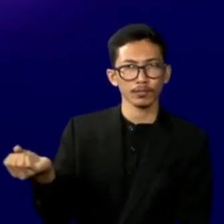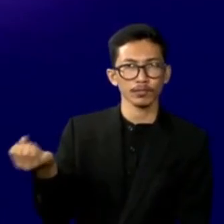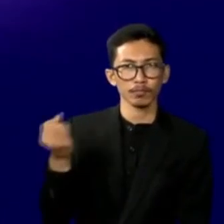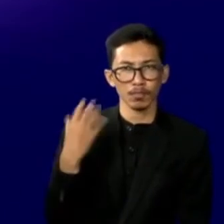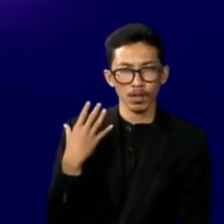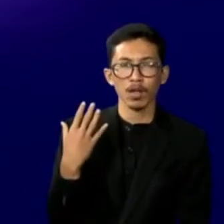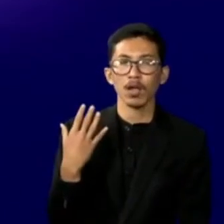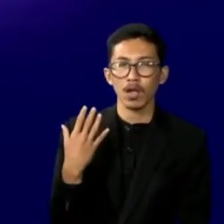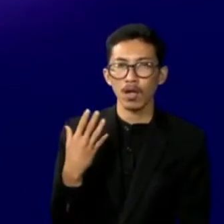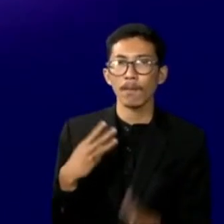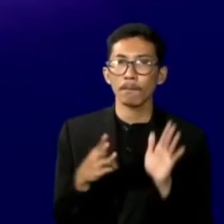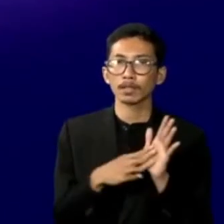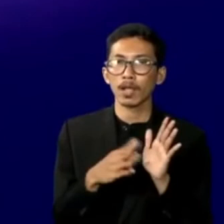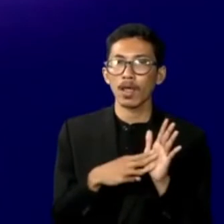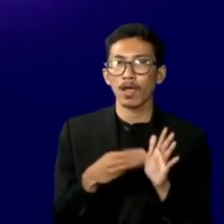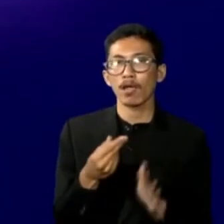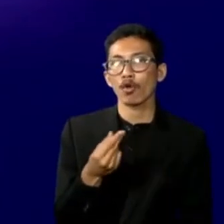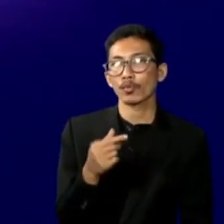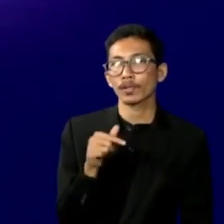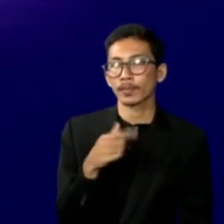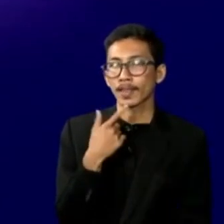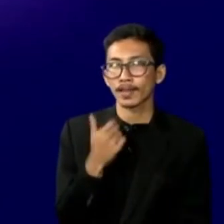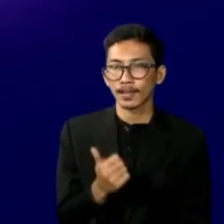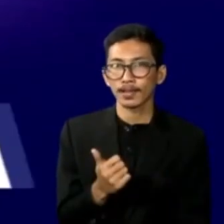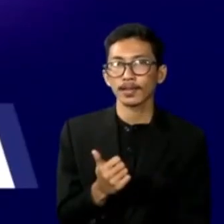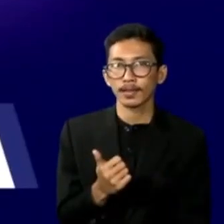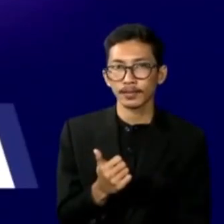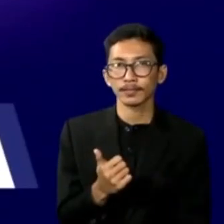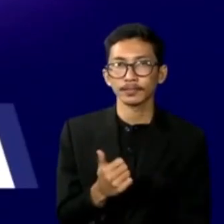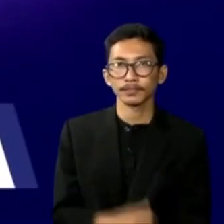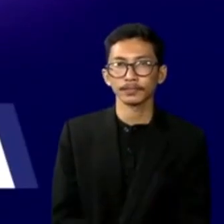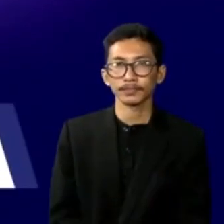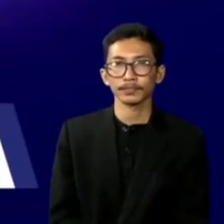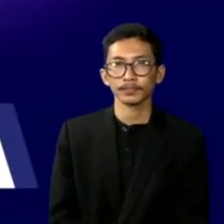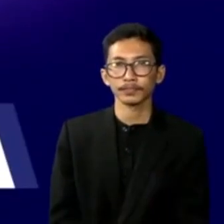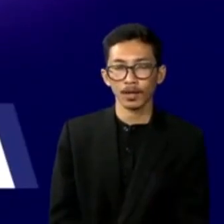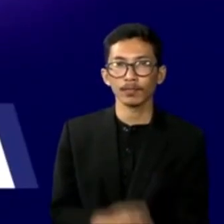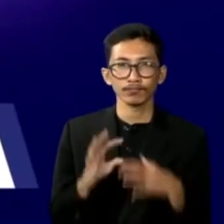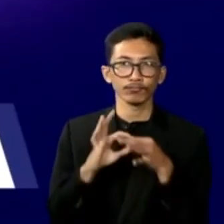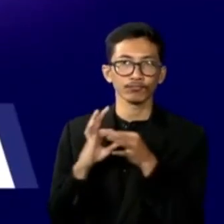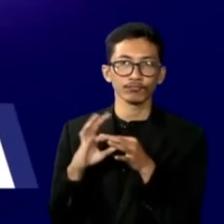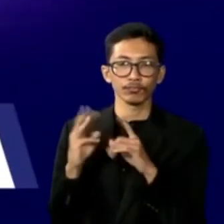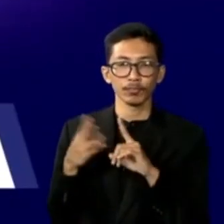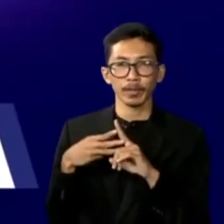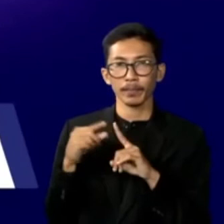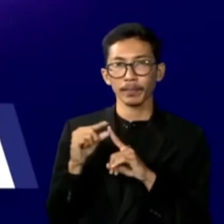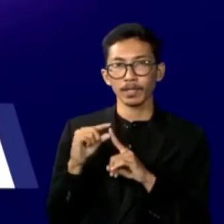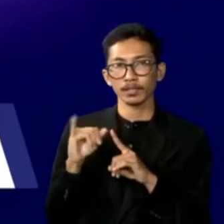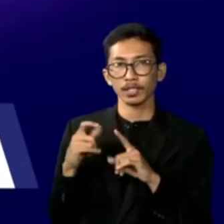Bahwa masalah ekonomi itu penting artinya memang kita memastikan kerjasama dengan BPJS Kesehatan